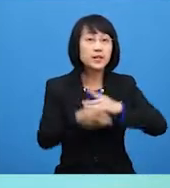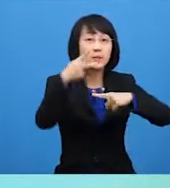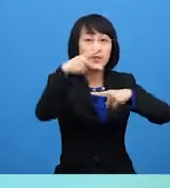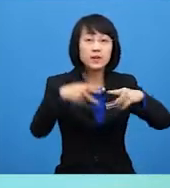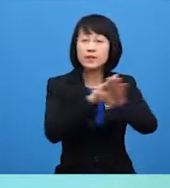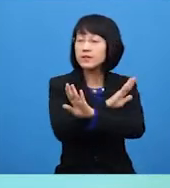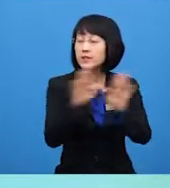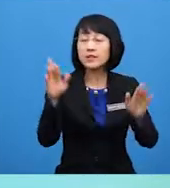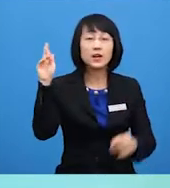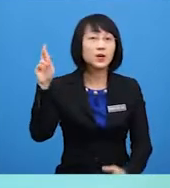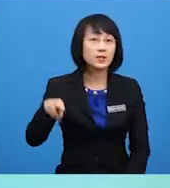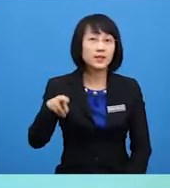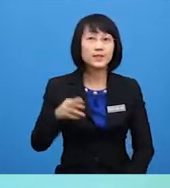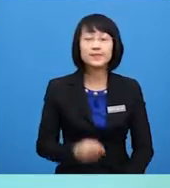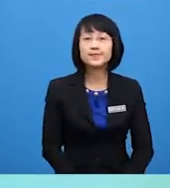tidak wajar.